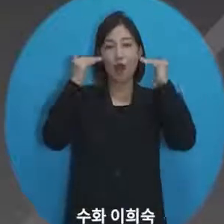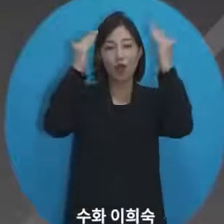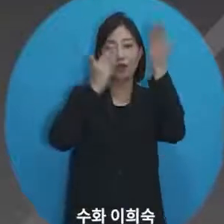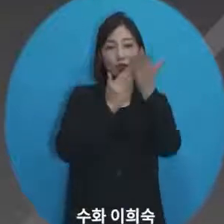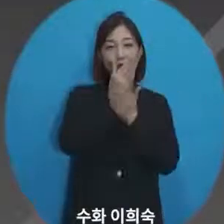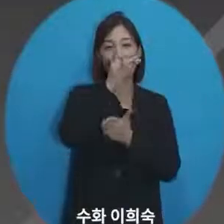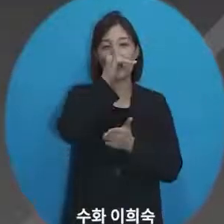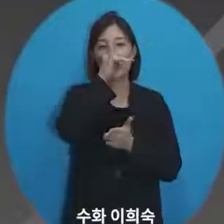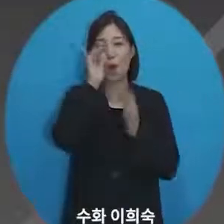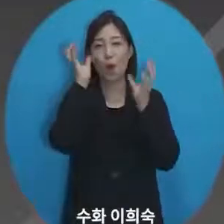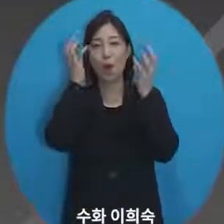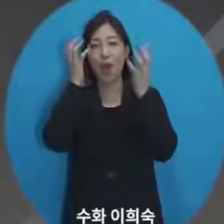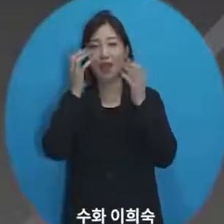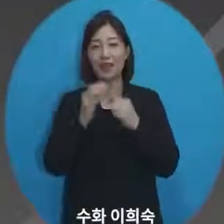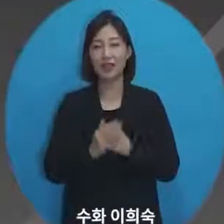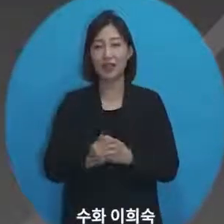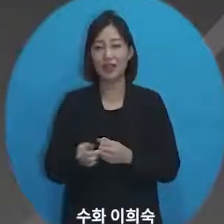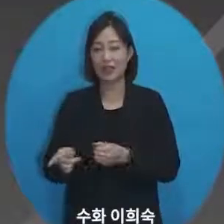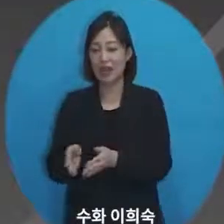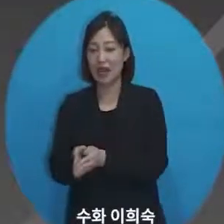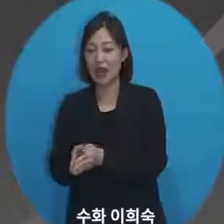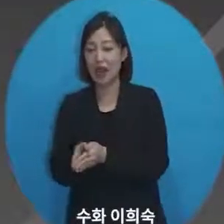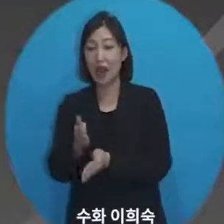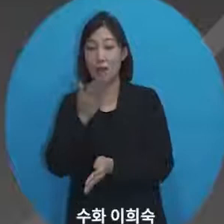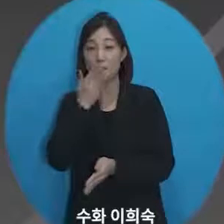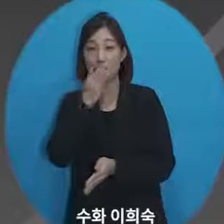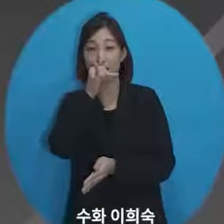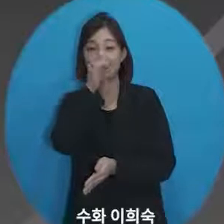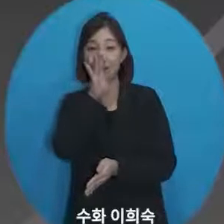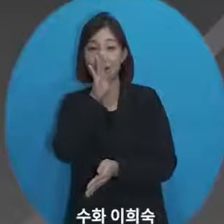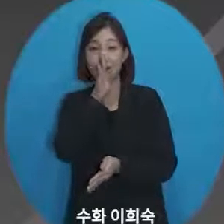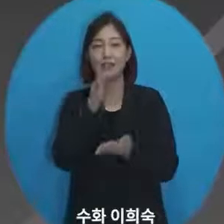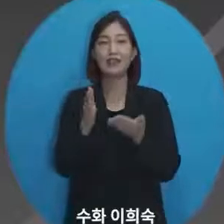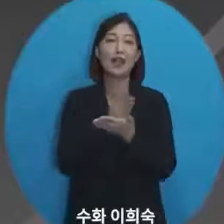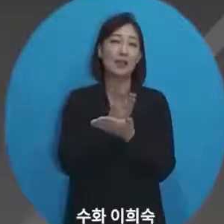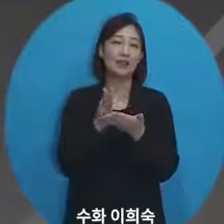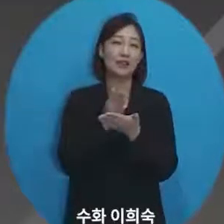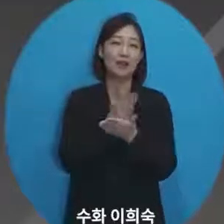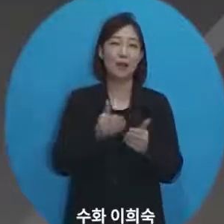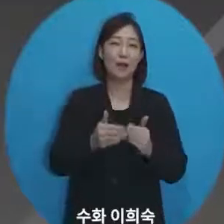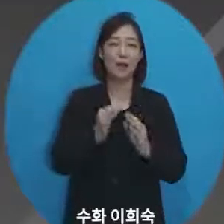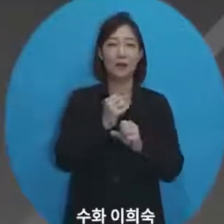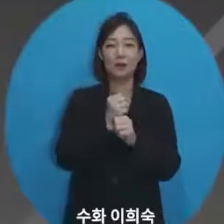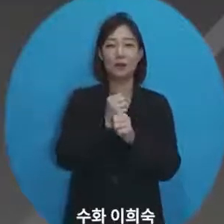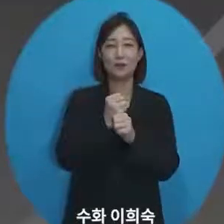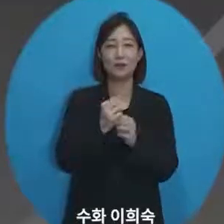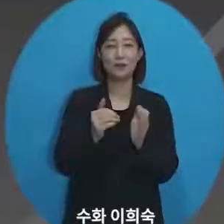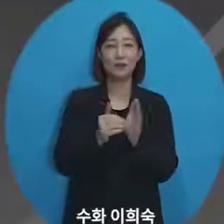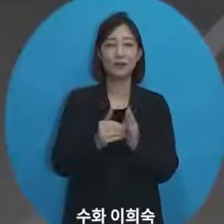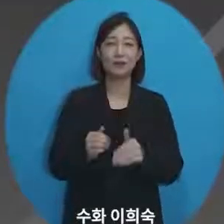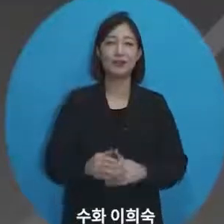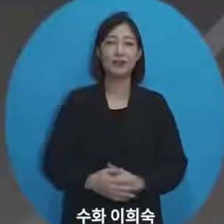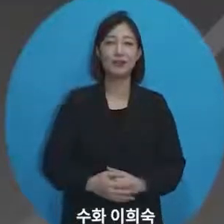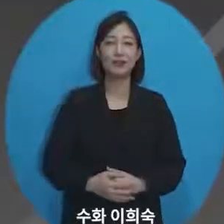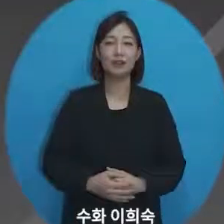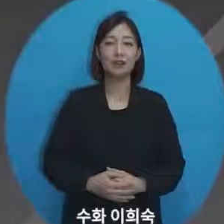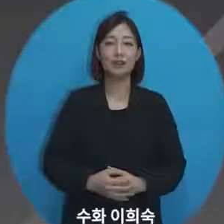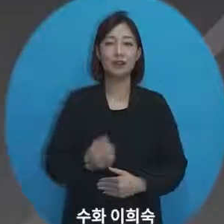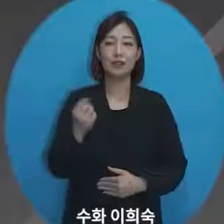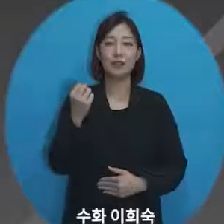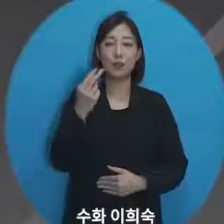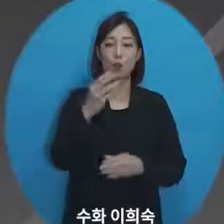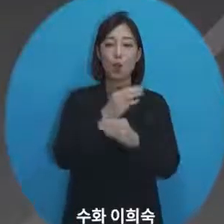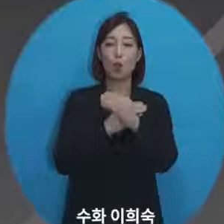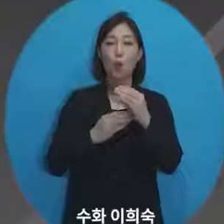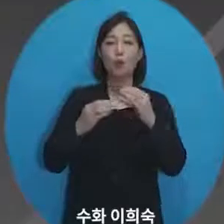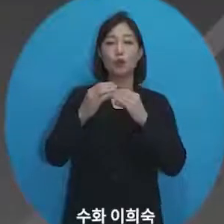세면대라든지 유아용 변기 이런 걸 별도로 설치해서 다양한 사람들에 대해서 대응을 할 수가 있는 부분이